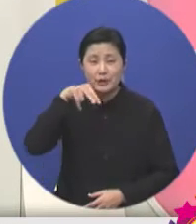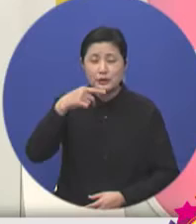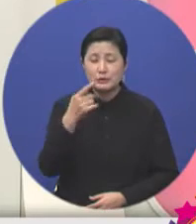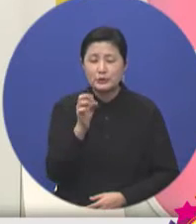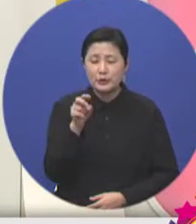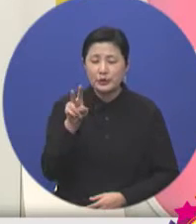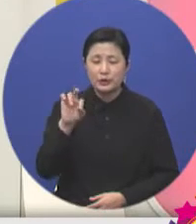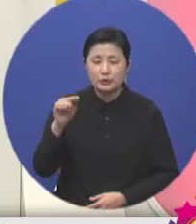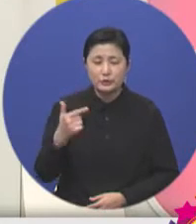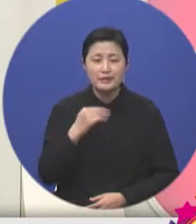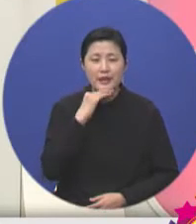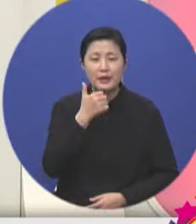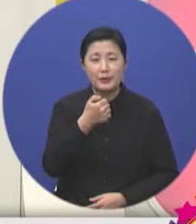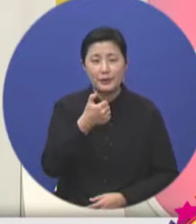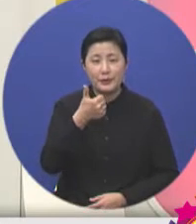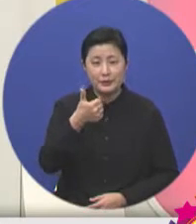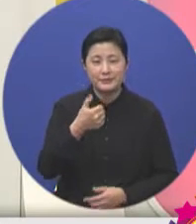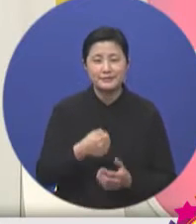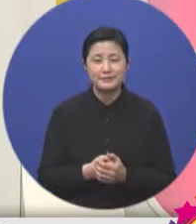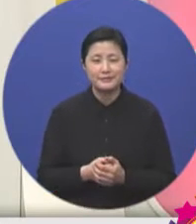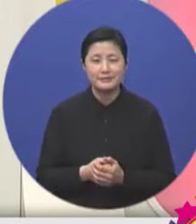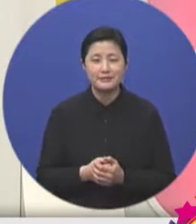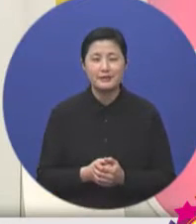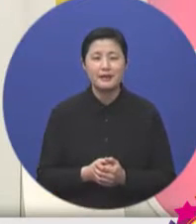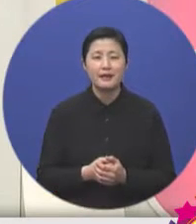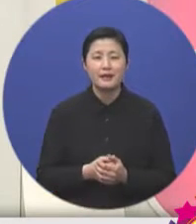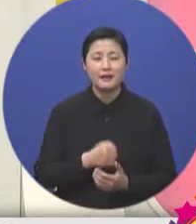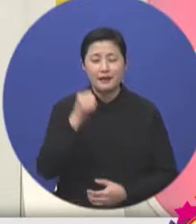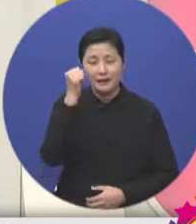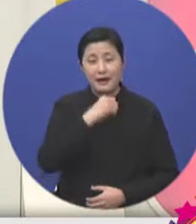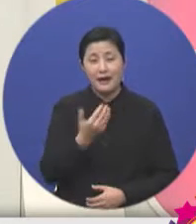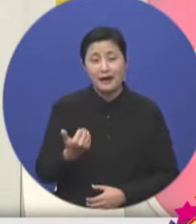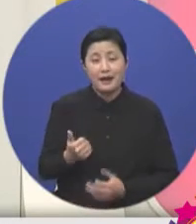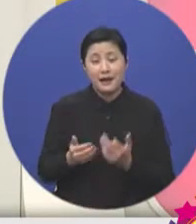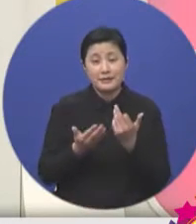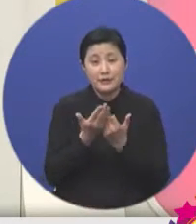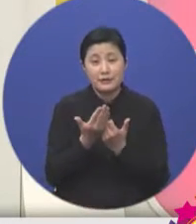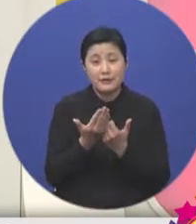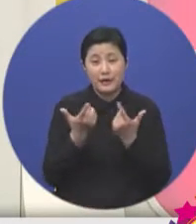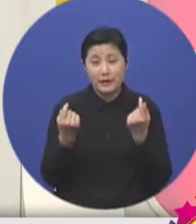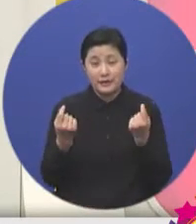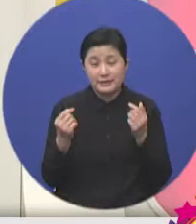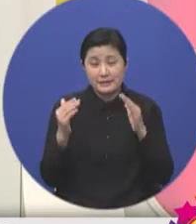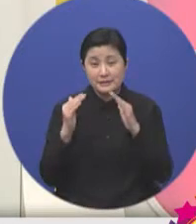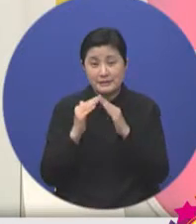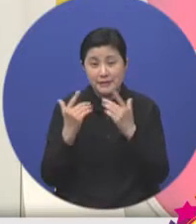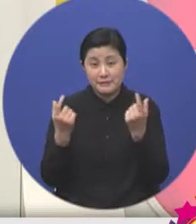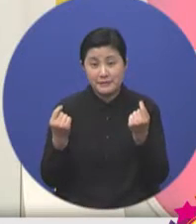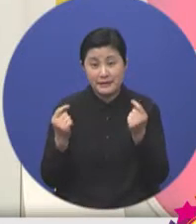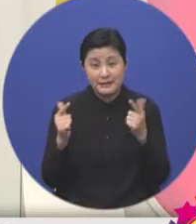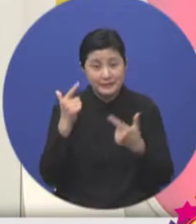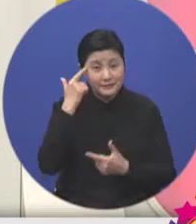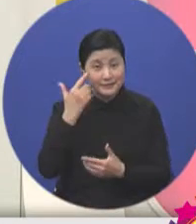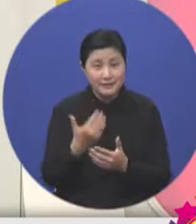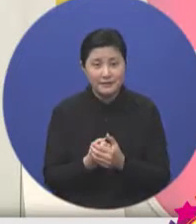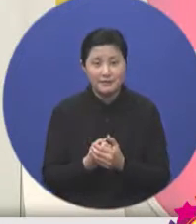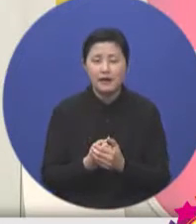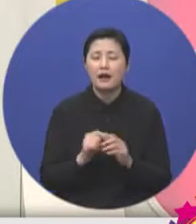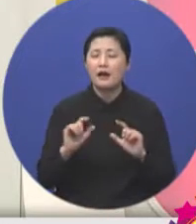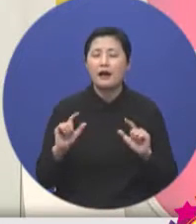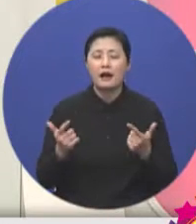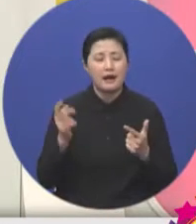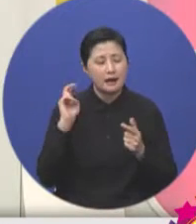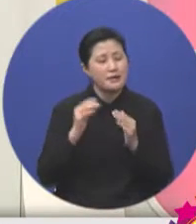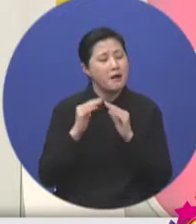네. 네. 네, 5학년 5반입니다. 5학년 5반. 네. 아까 제주도 아버님하고 같은 집 아니세요? 네. 제주도. 아닌가